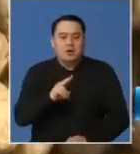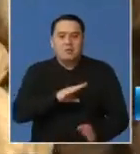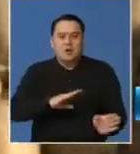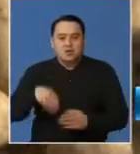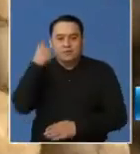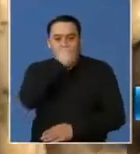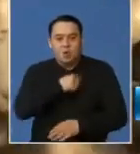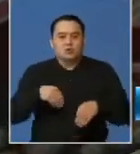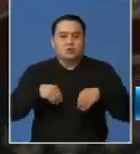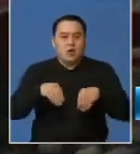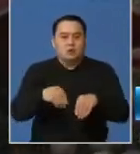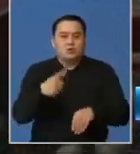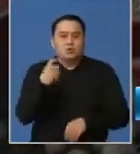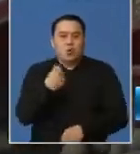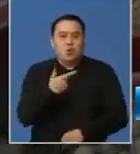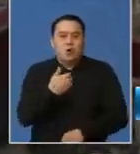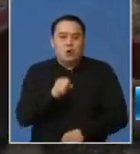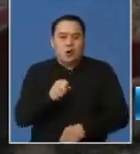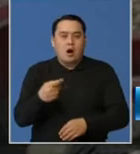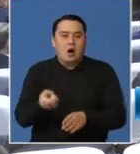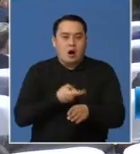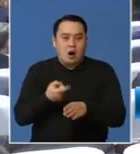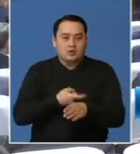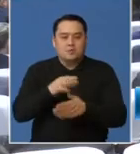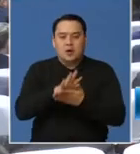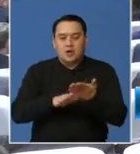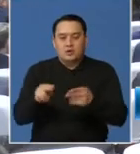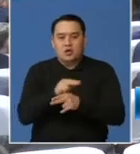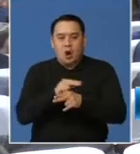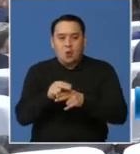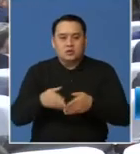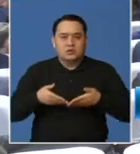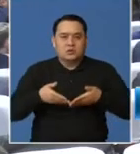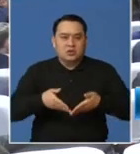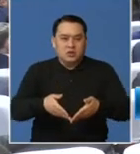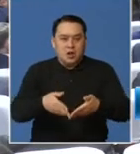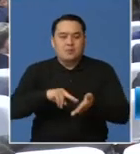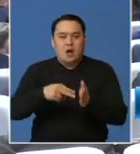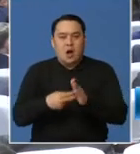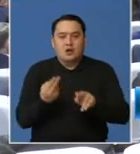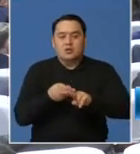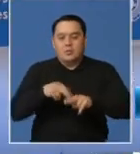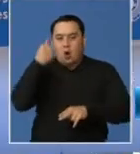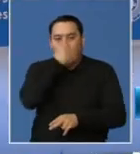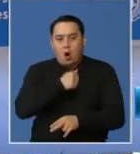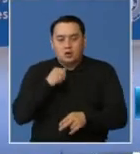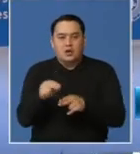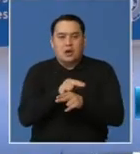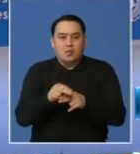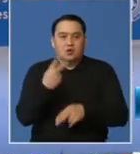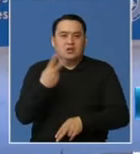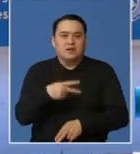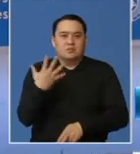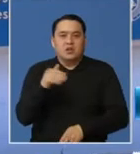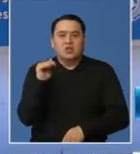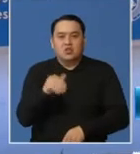году там засеяли 100 гектаров картофеля. Продолжается реконструкция ирригационных сетей. В планах в нынешнем году ремонт